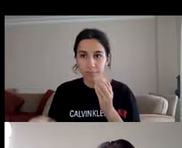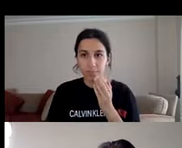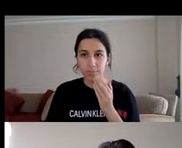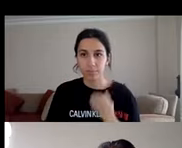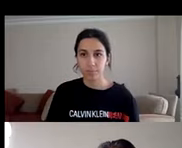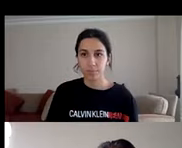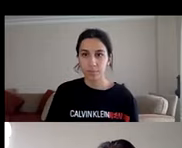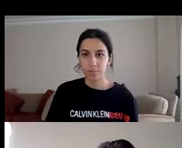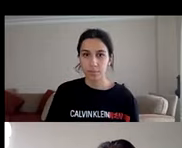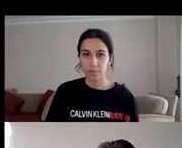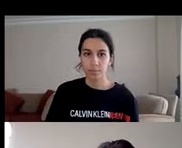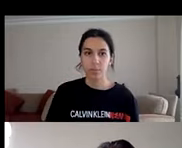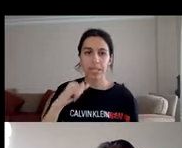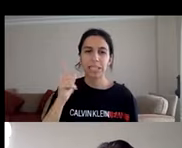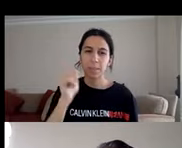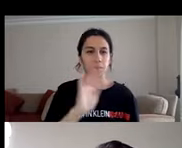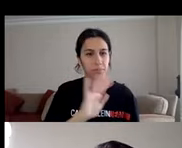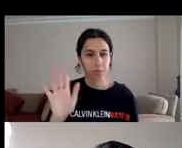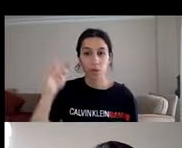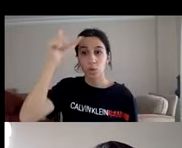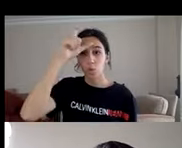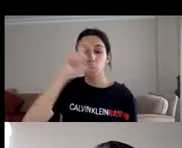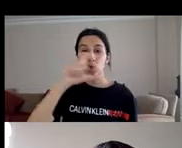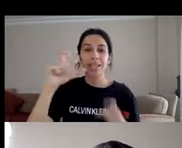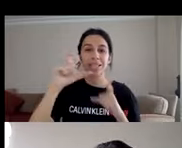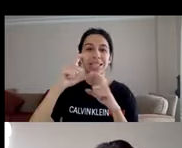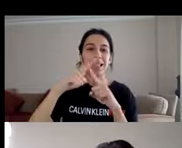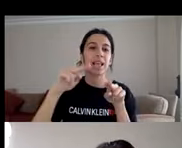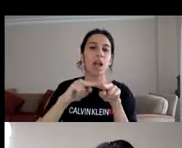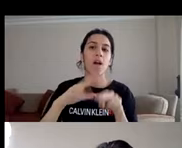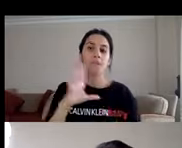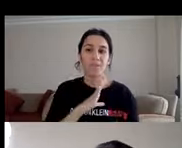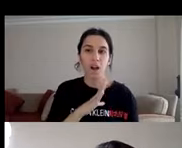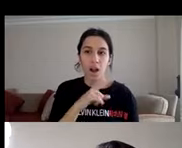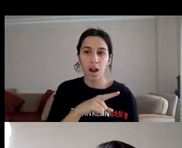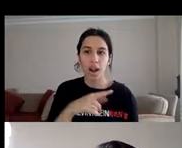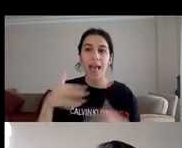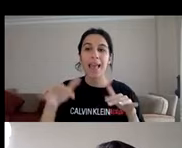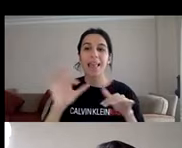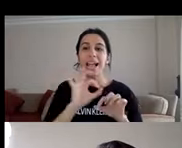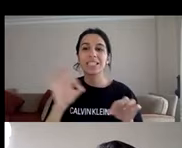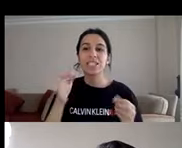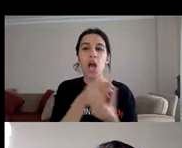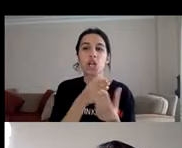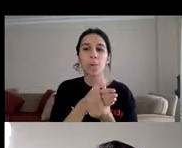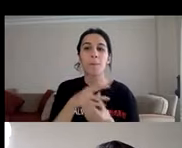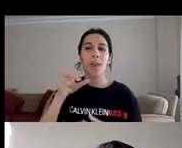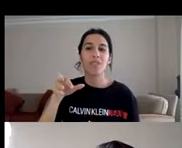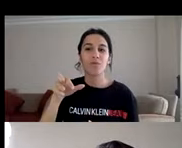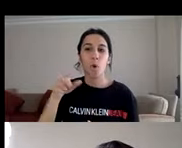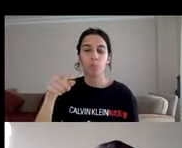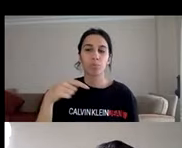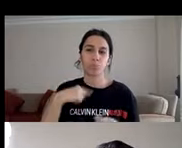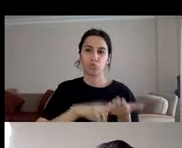Yakın zamanda herhalde toparlanacaktır. Türkiye'de STK kanadı güçlü ama. Engelsiz Bilişim Platformu, ben de danışma kurulu